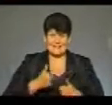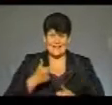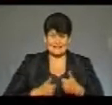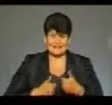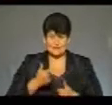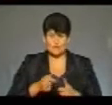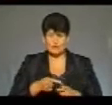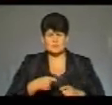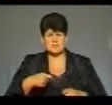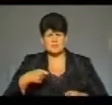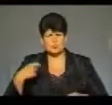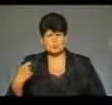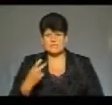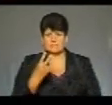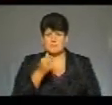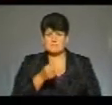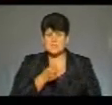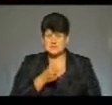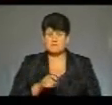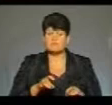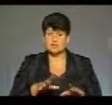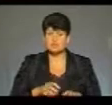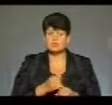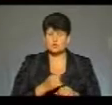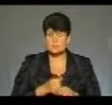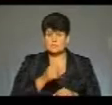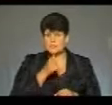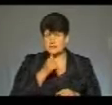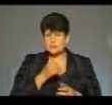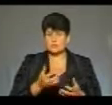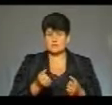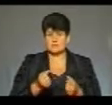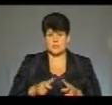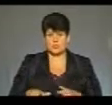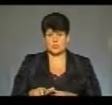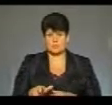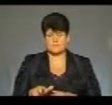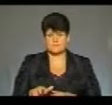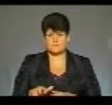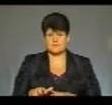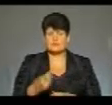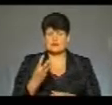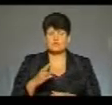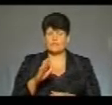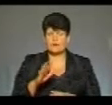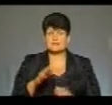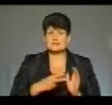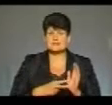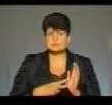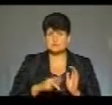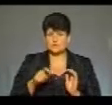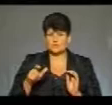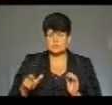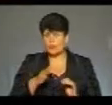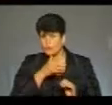тендер, воно затягнулося б на 2 місяці. Вирішили зробити за експлуатаційне утримання доріг. Нагадаю, 3 вересня 70 осіб